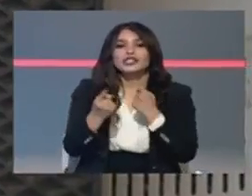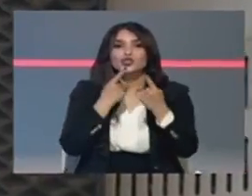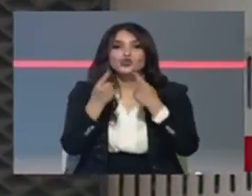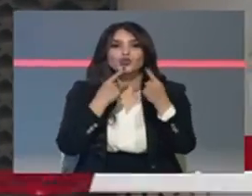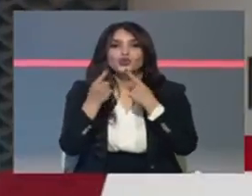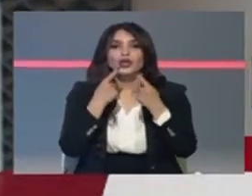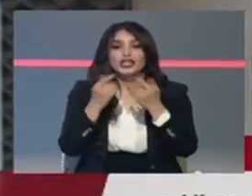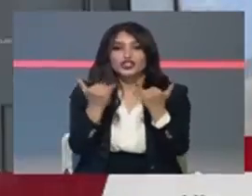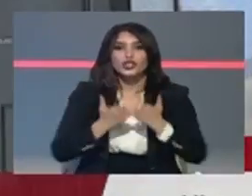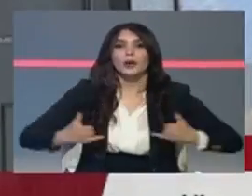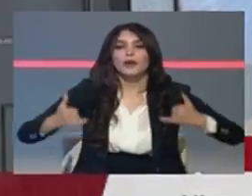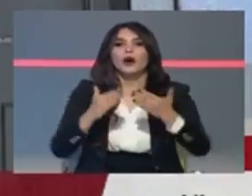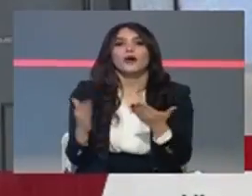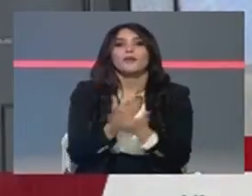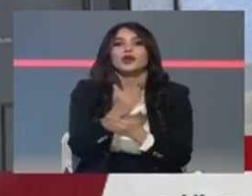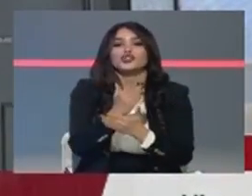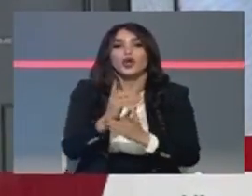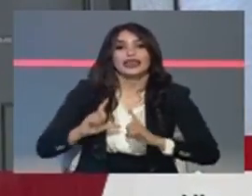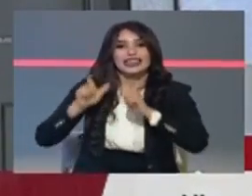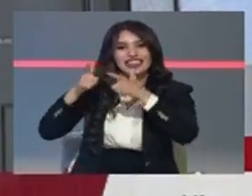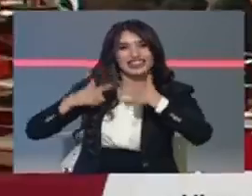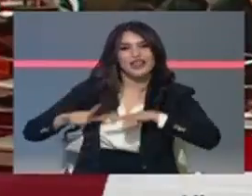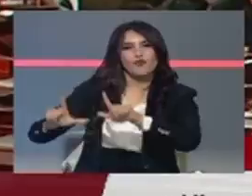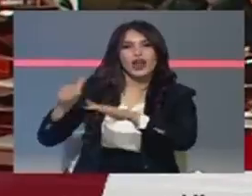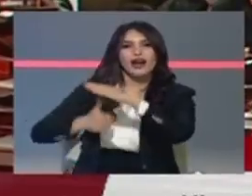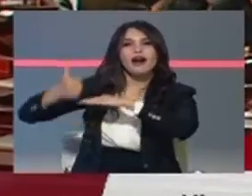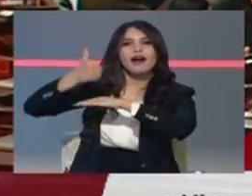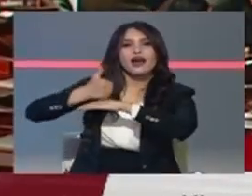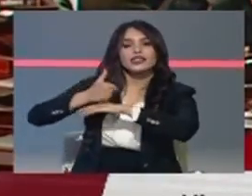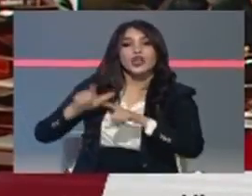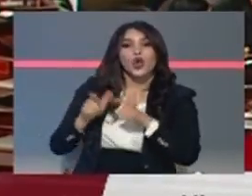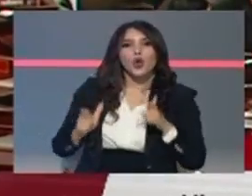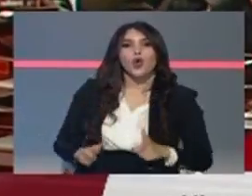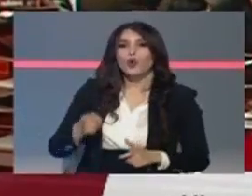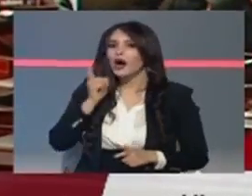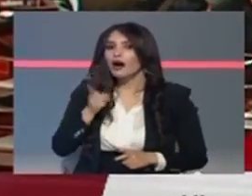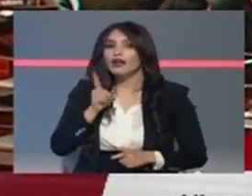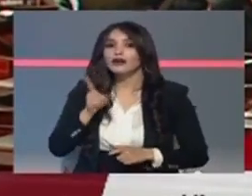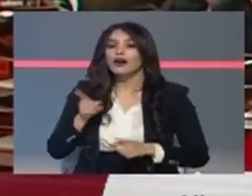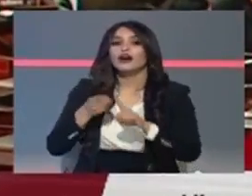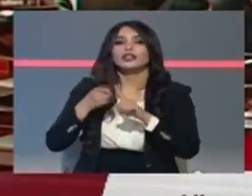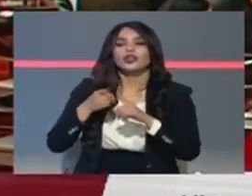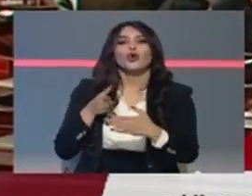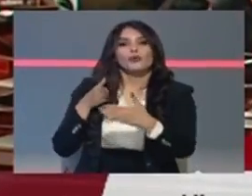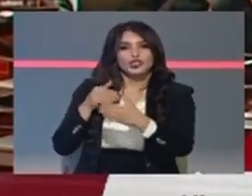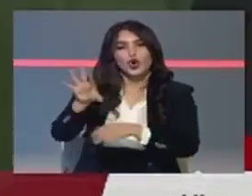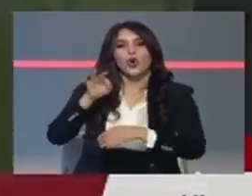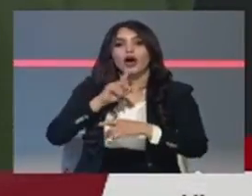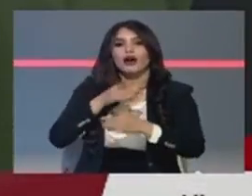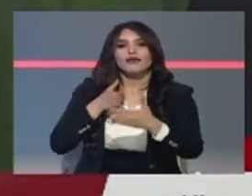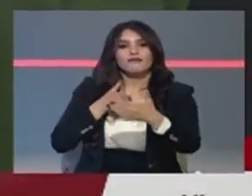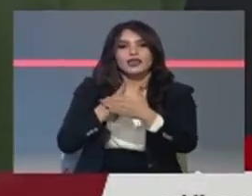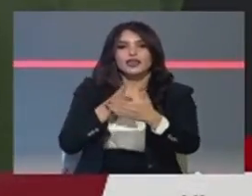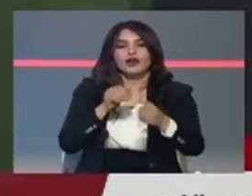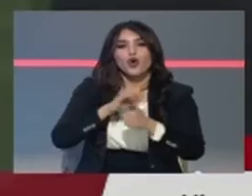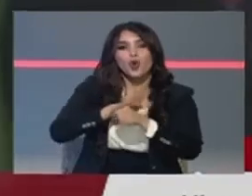مشروع قانون متعلق بالتفويض إلى رئيس الحكومة بإصدار مراسيم لغرض مجابهة تداعيات انتشار فيروس كورونا،